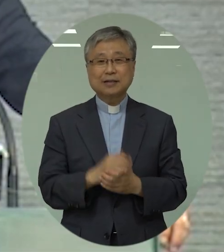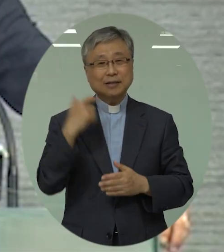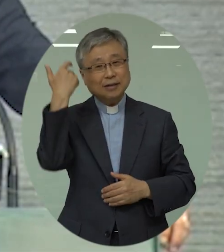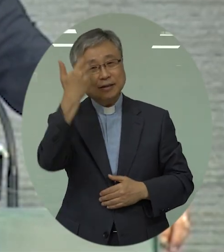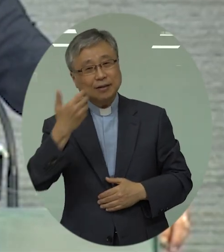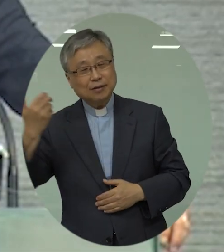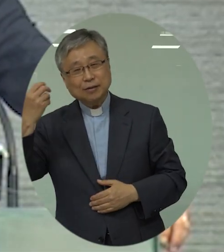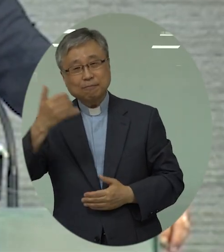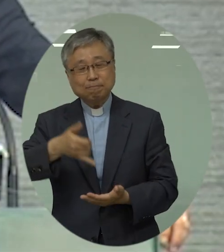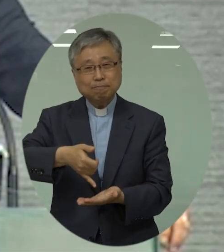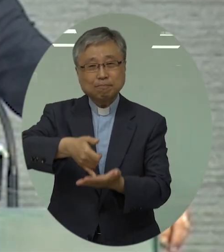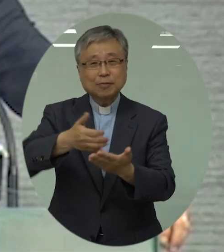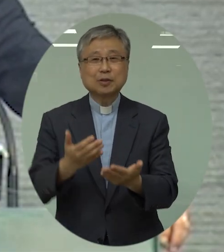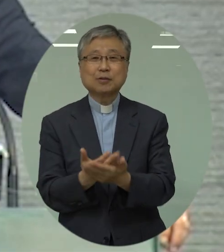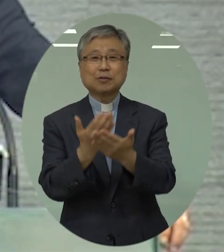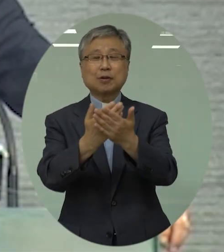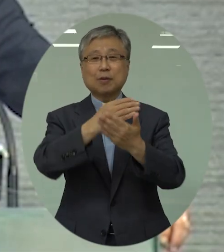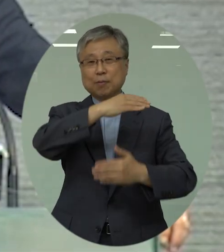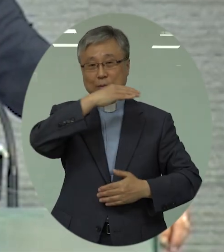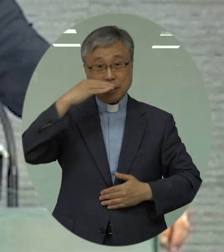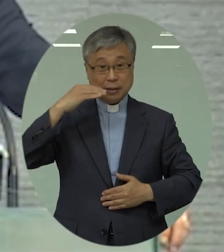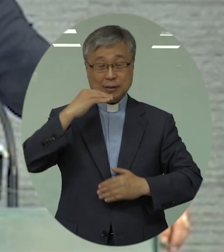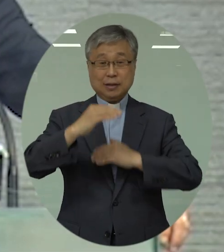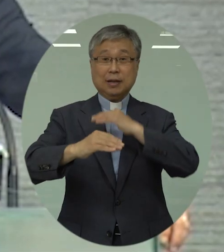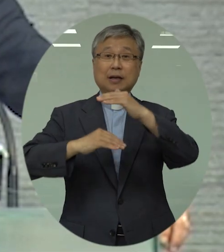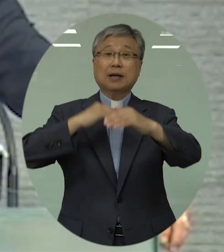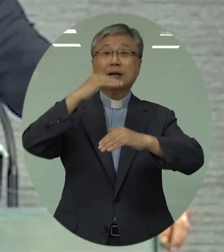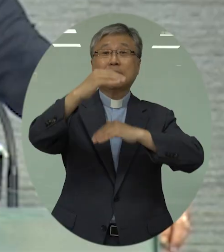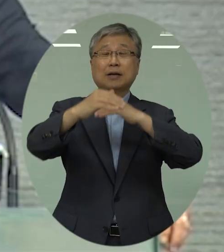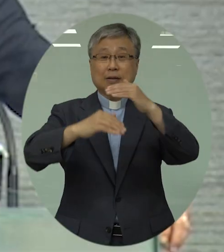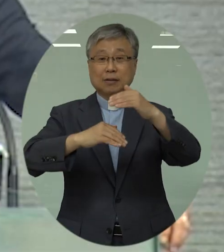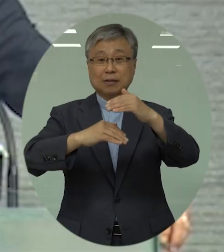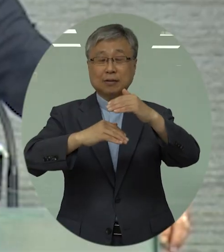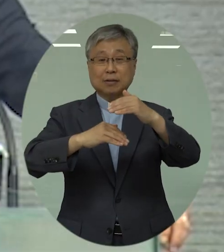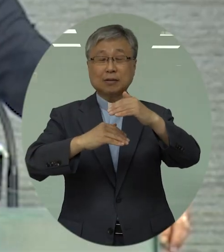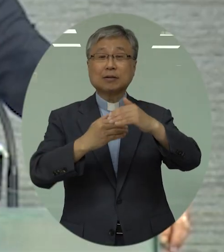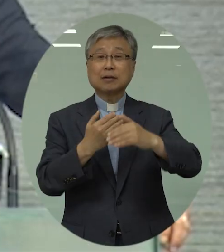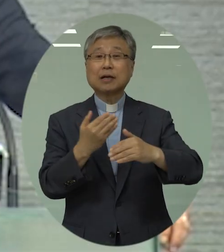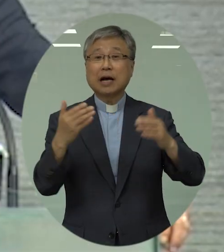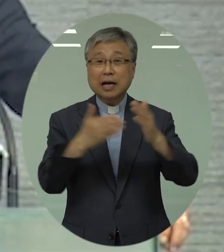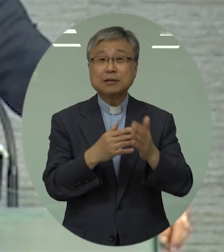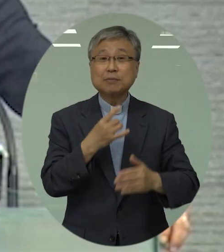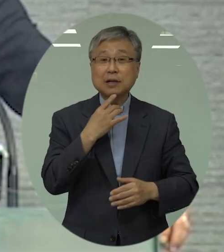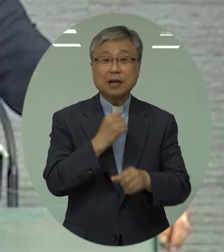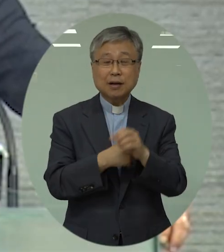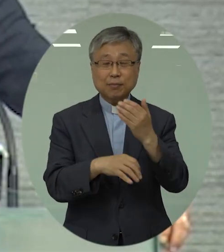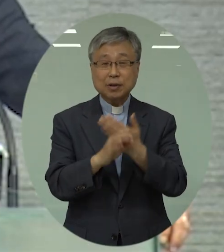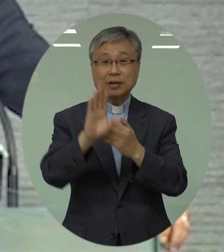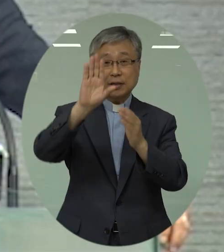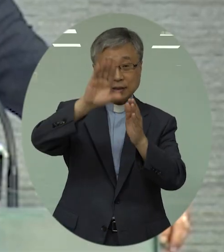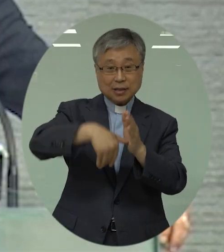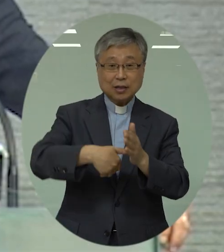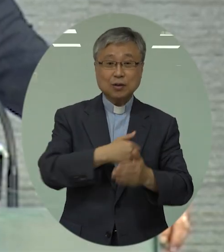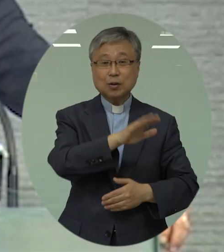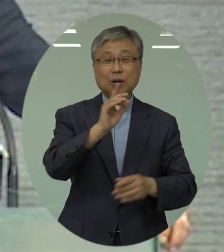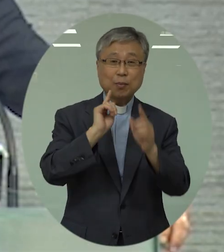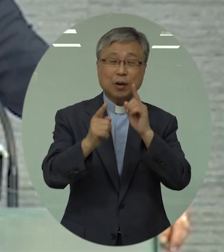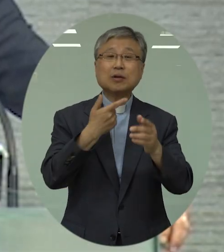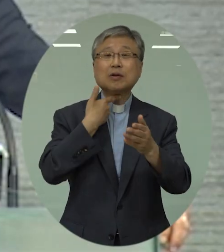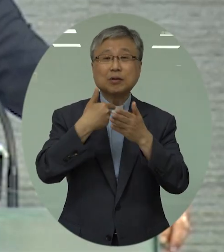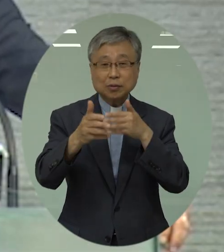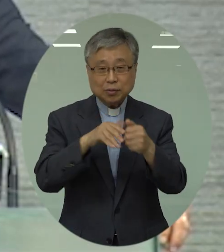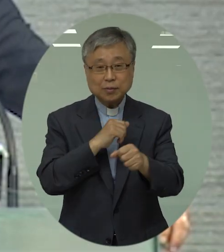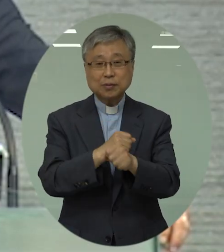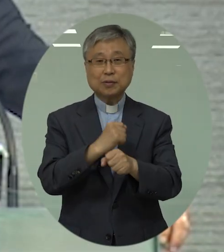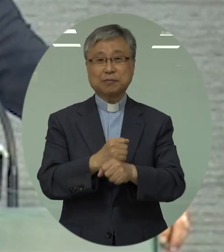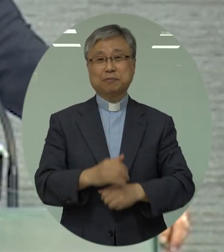영적 성숙의 정상적인 단계는 거기까지 이제 하면서 그것이 이제 그럴 때 우리가 말씀을